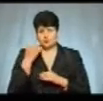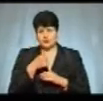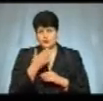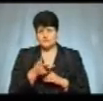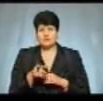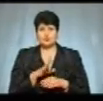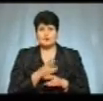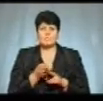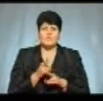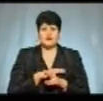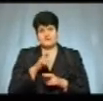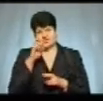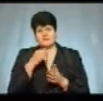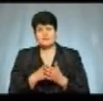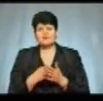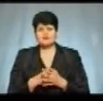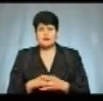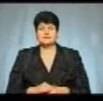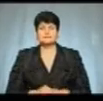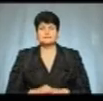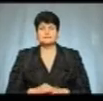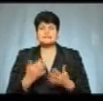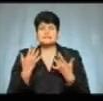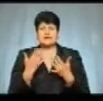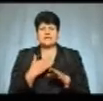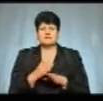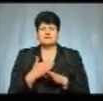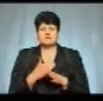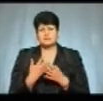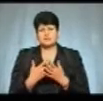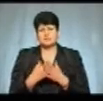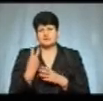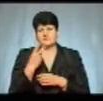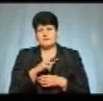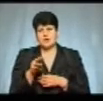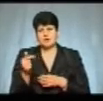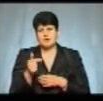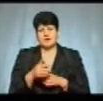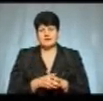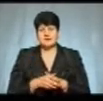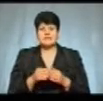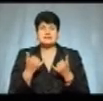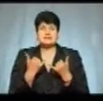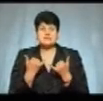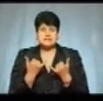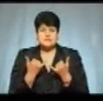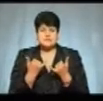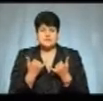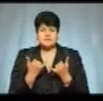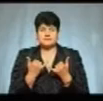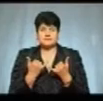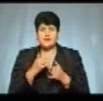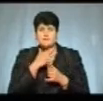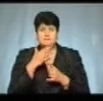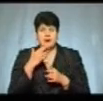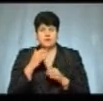Вони були повернуті до державного бюджету. А скільки виділяли? Вроді в межах 2 мільйонів гривень. Зараз